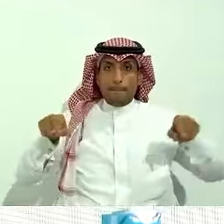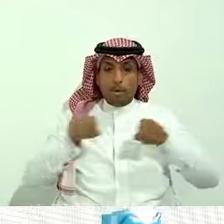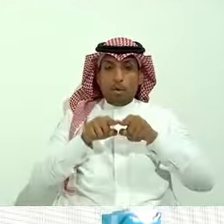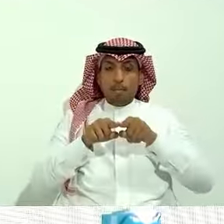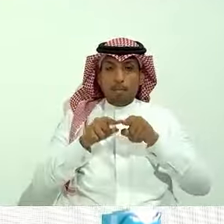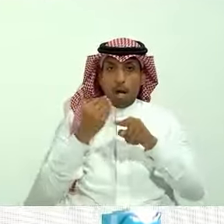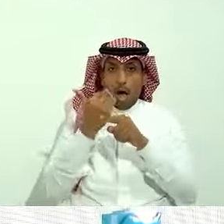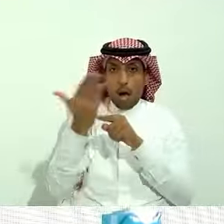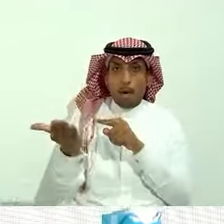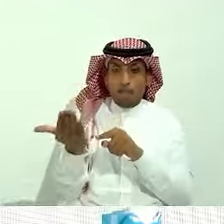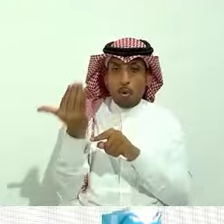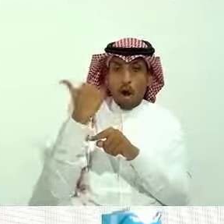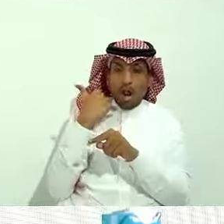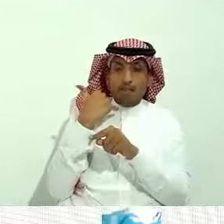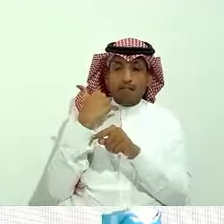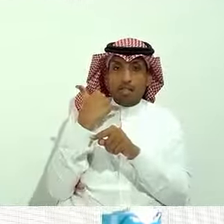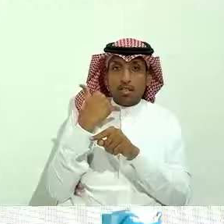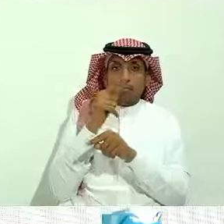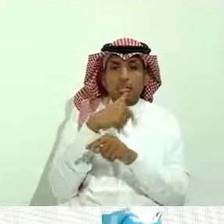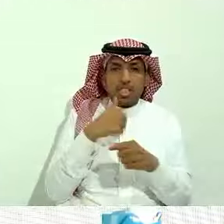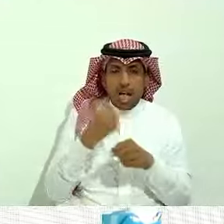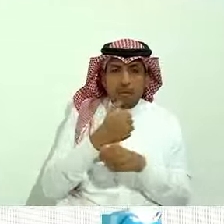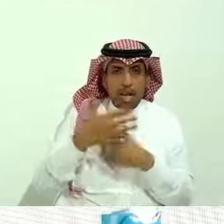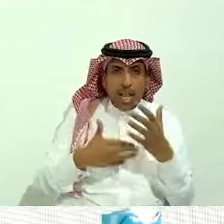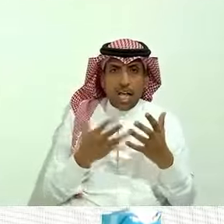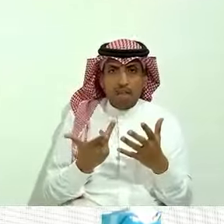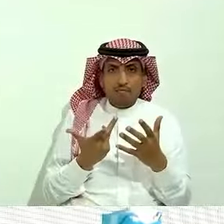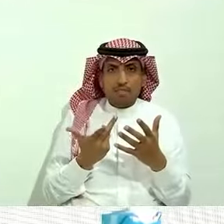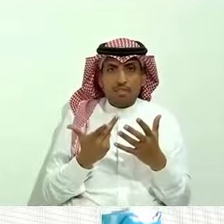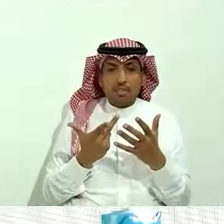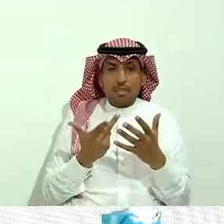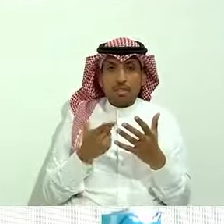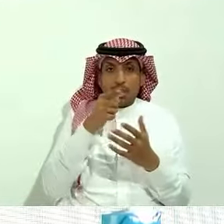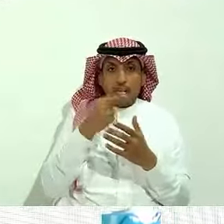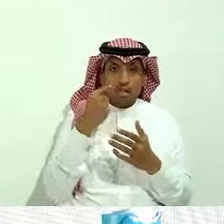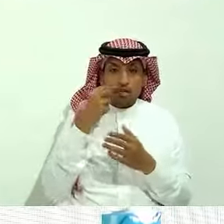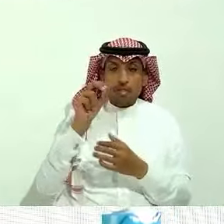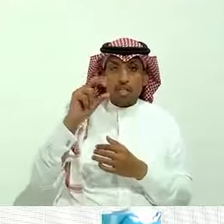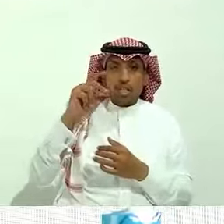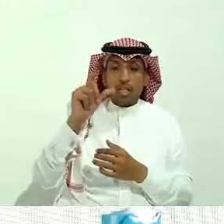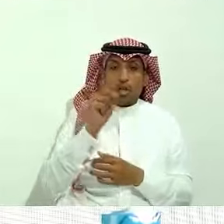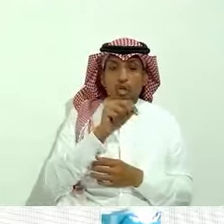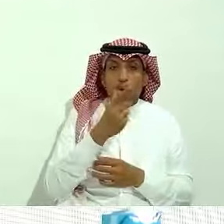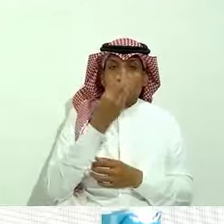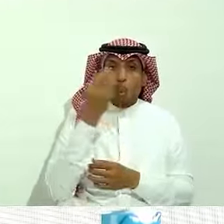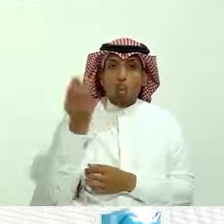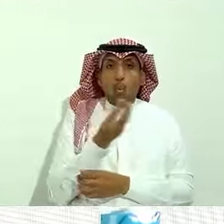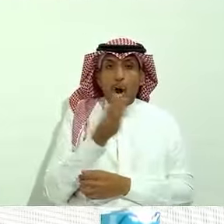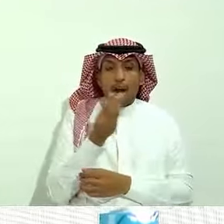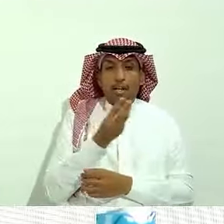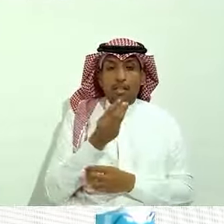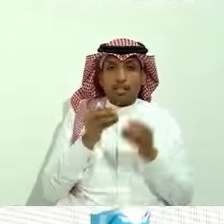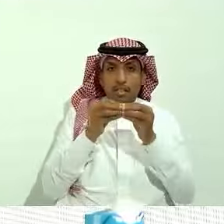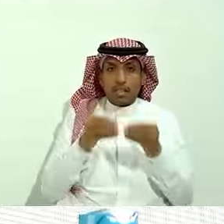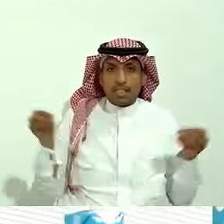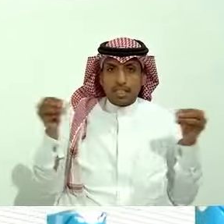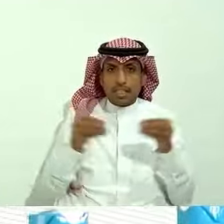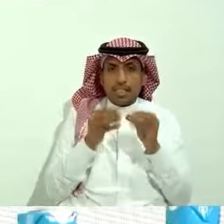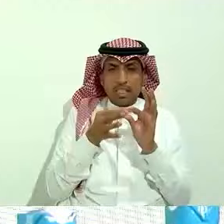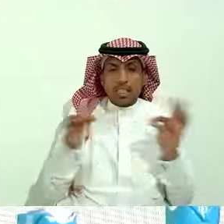من الخلف، فإيش يسوي؟ يكون فيه القطر يكون ورب مطاط،